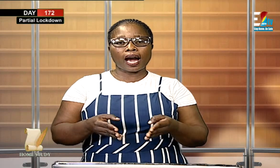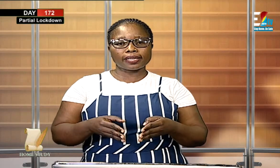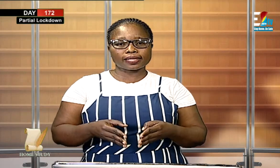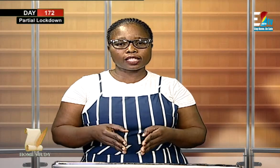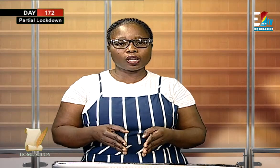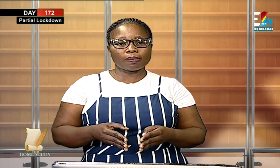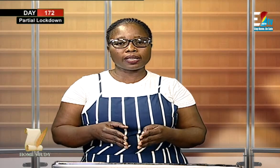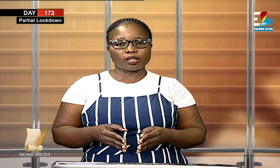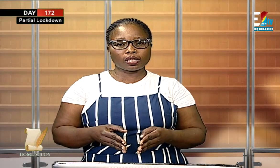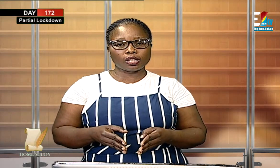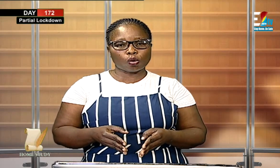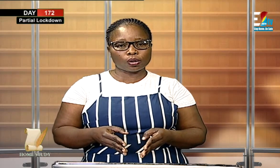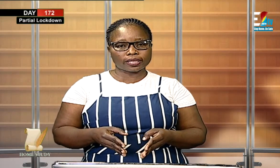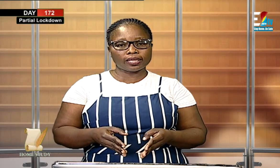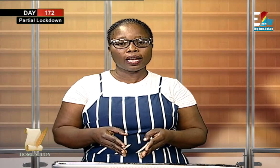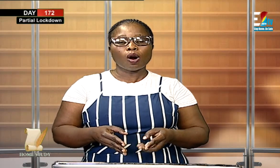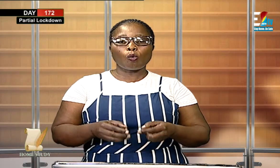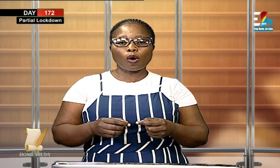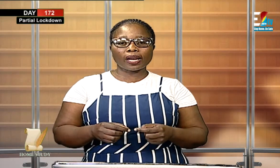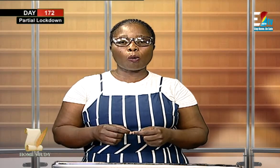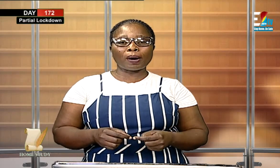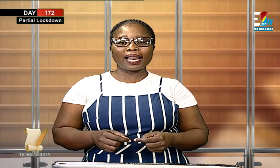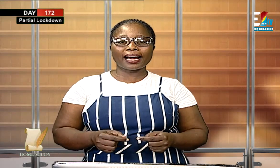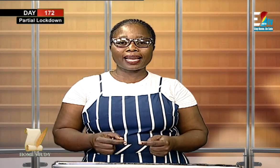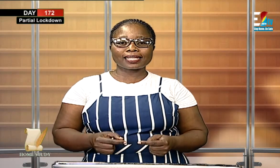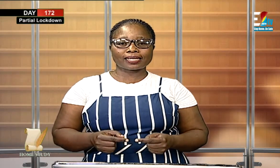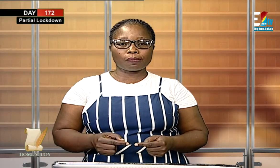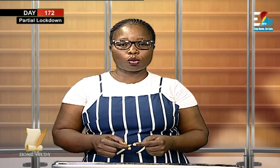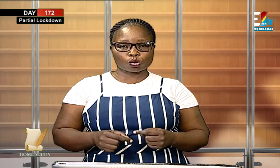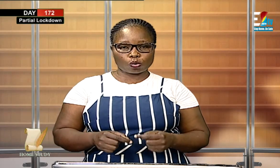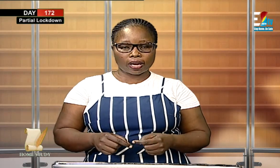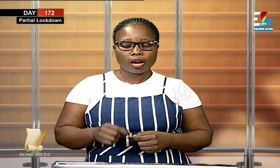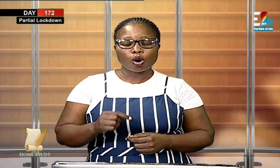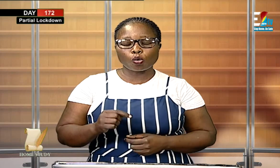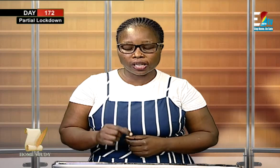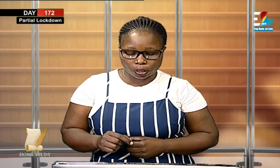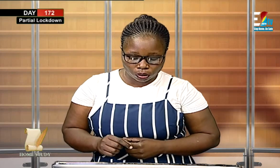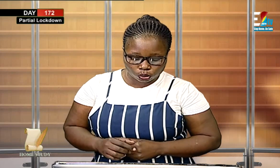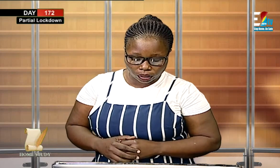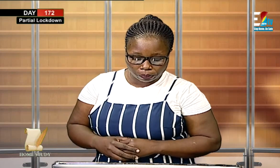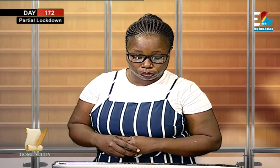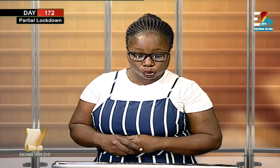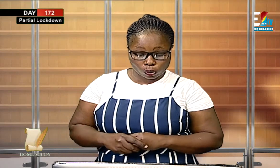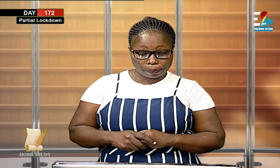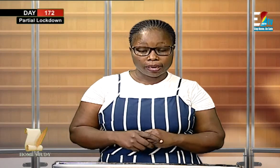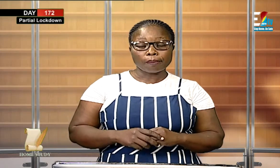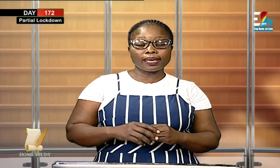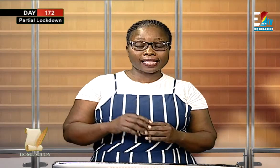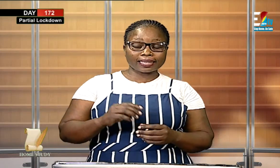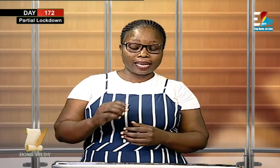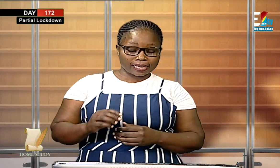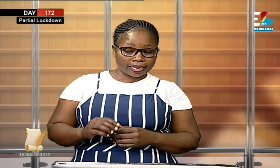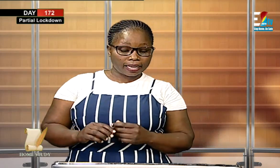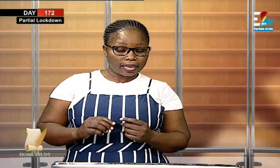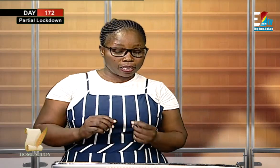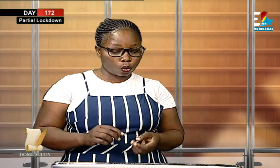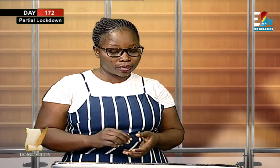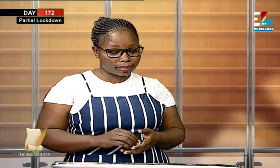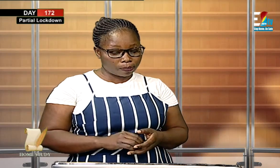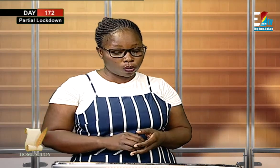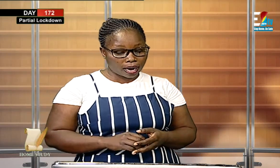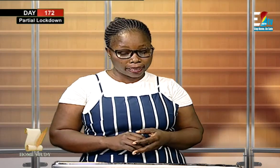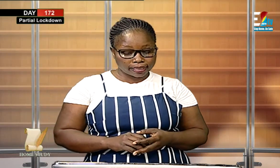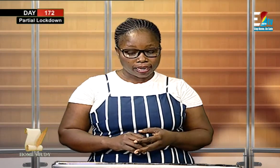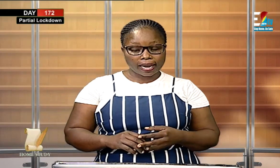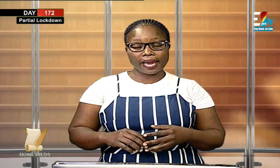kwekuthi ayisiyo lebe ngiyiodile wena ubhala nganasi simo losuke uniketwe sona mfundzi wami bengisachaza ke